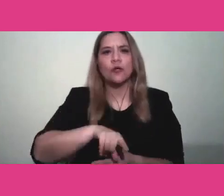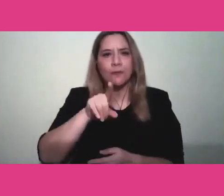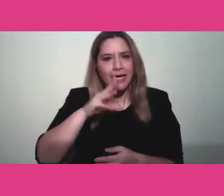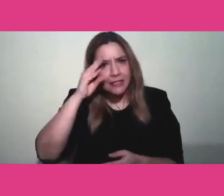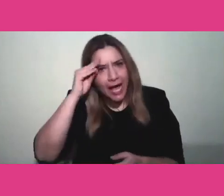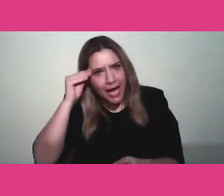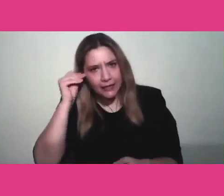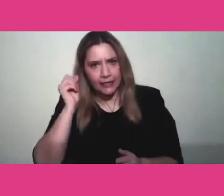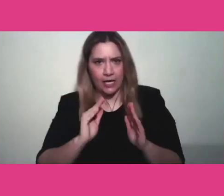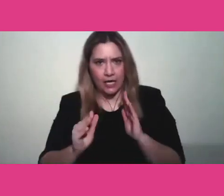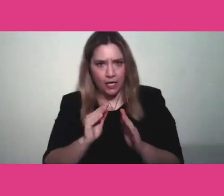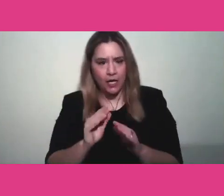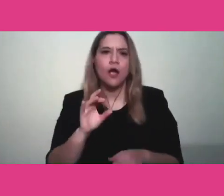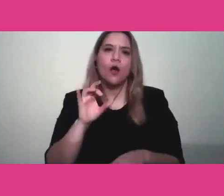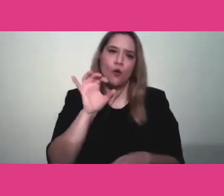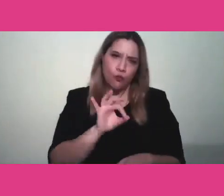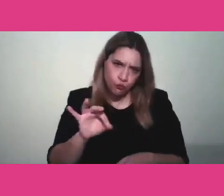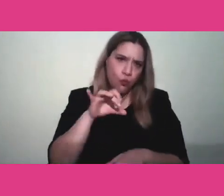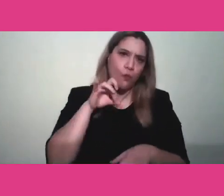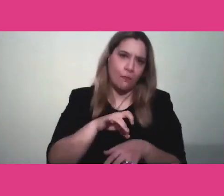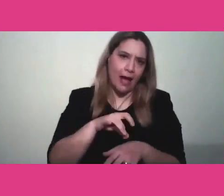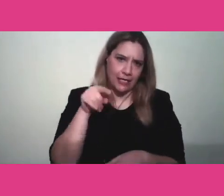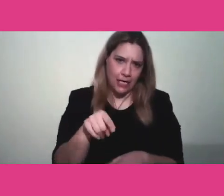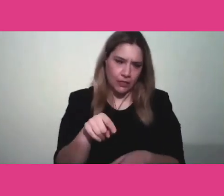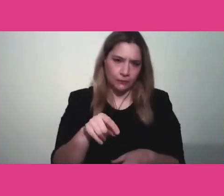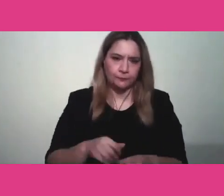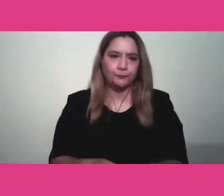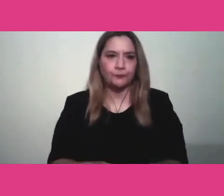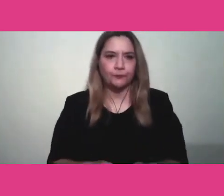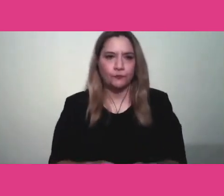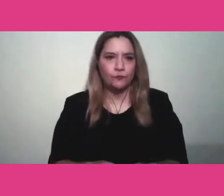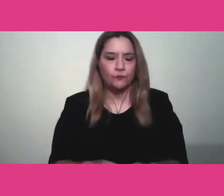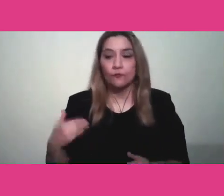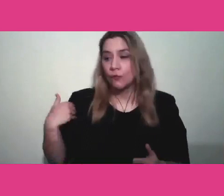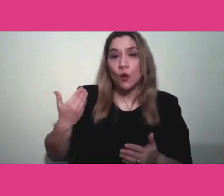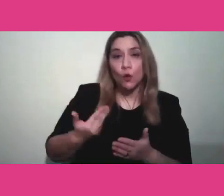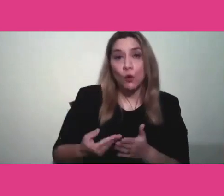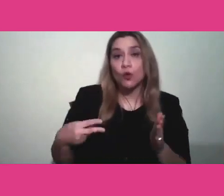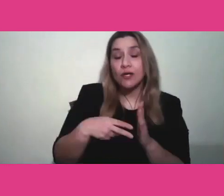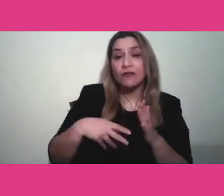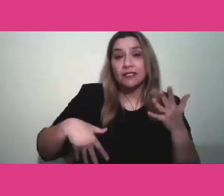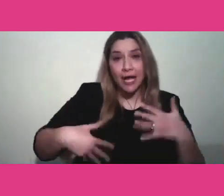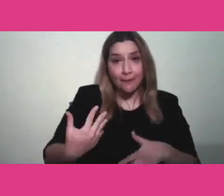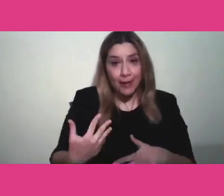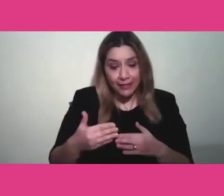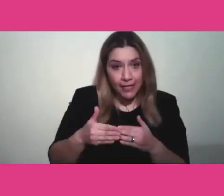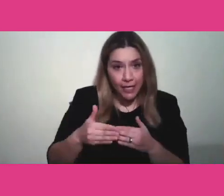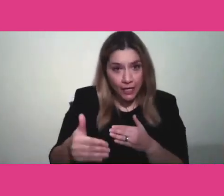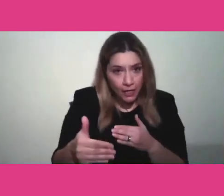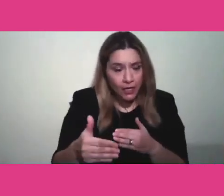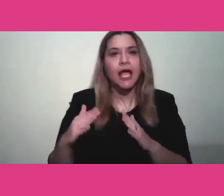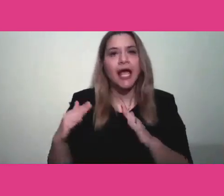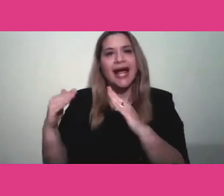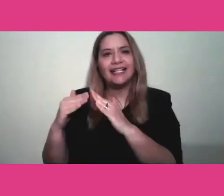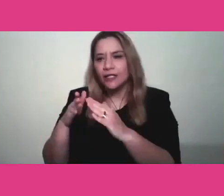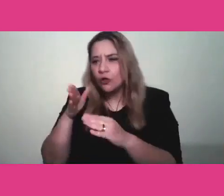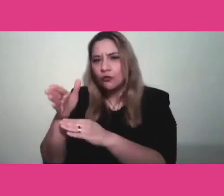βρίσκεται στην Πάτρα. Τα τελευταία χρόνια, από το 2015, υλοποιούμε κατοίκον